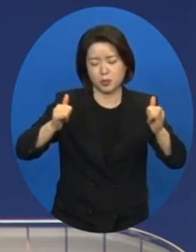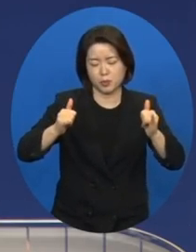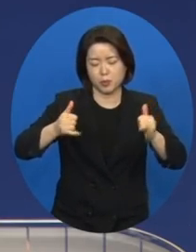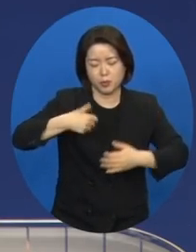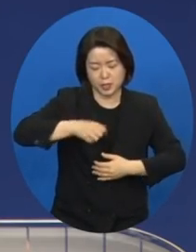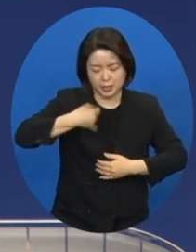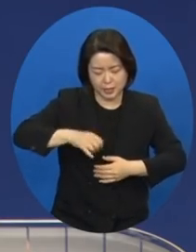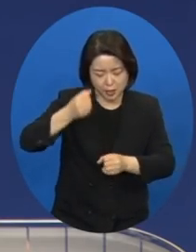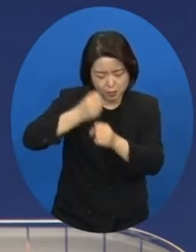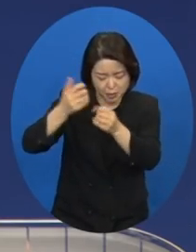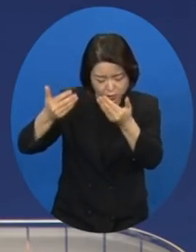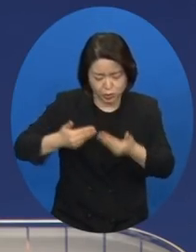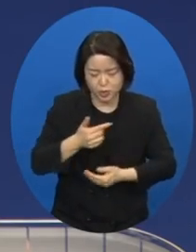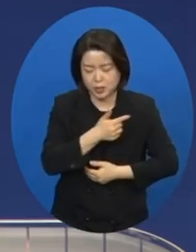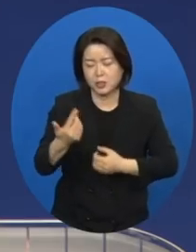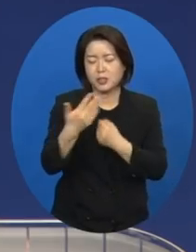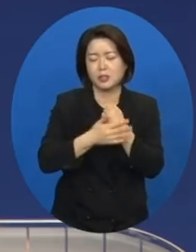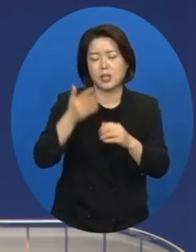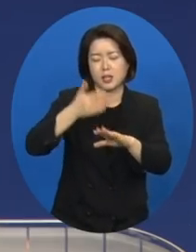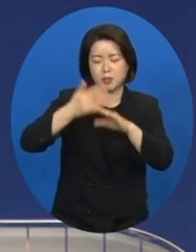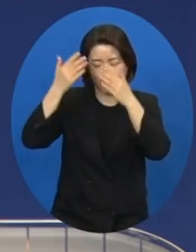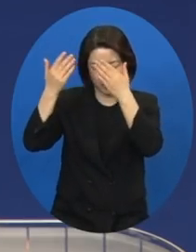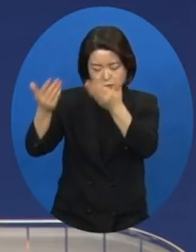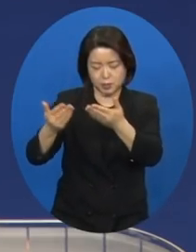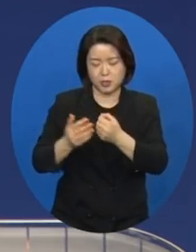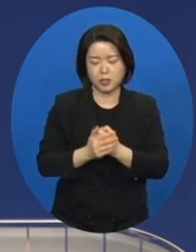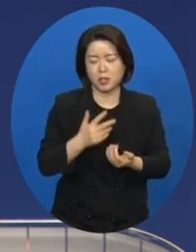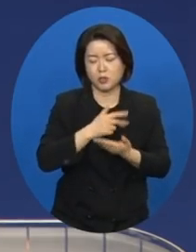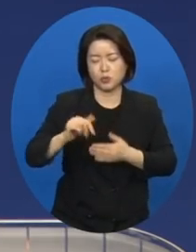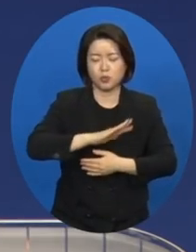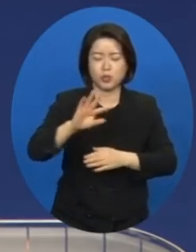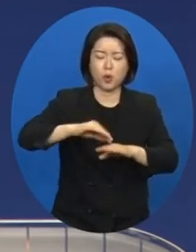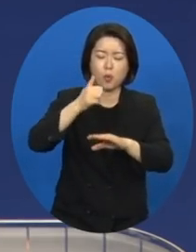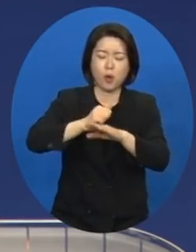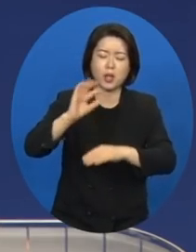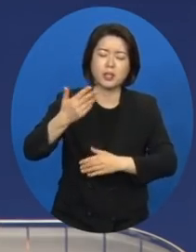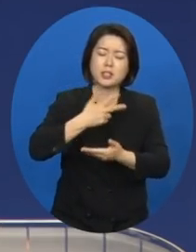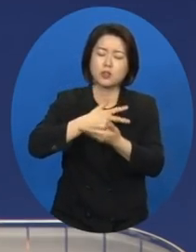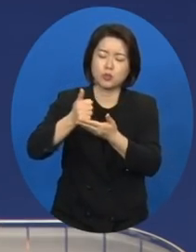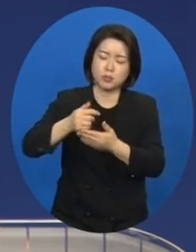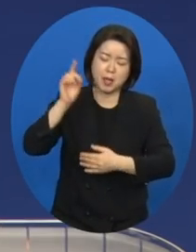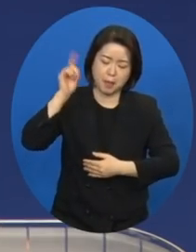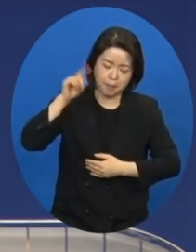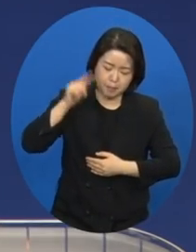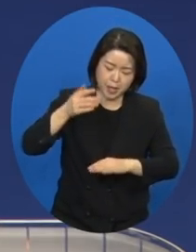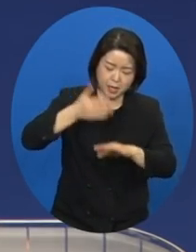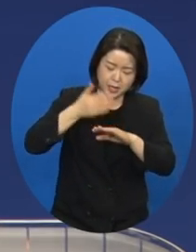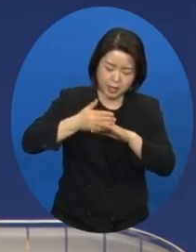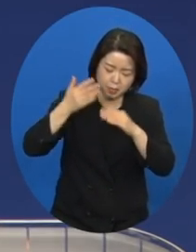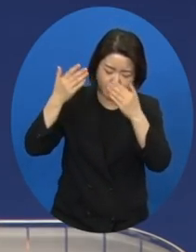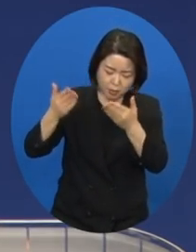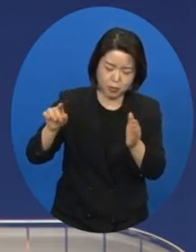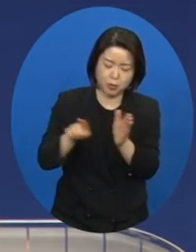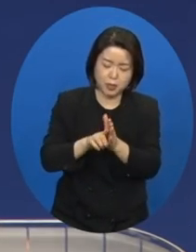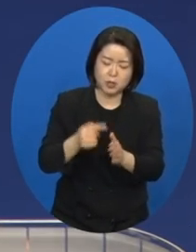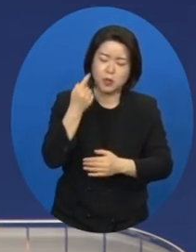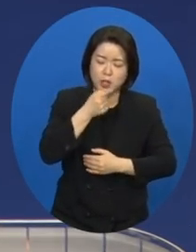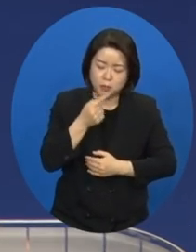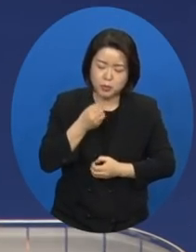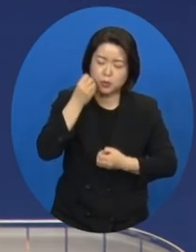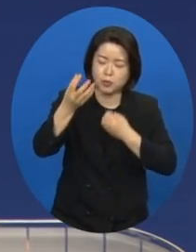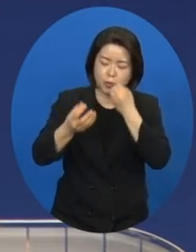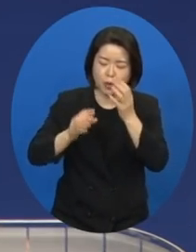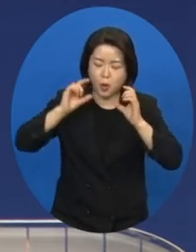삼아주신 주님의 크신 은혜에 감사를 드립니다. 주님 우리의 왕 되신 주님을 매일마다 감사함으로 믿음으로 입술로